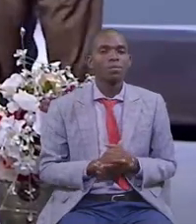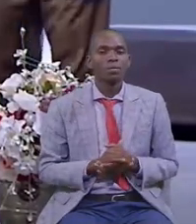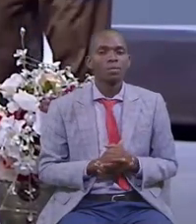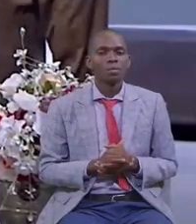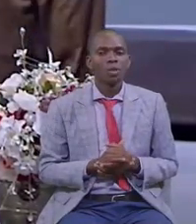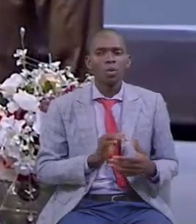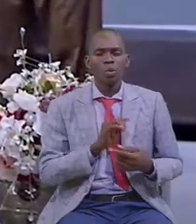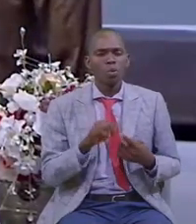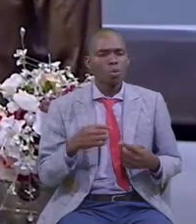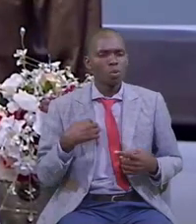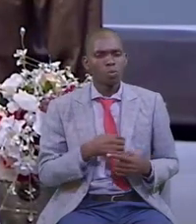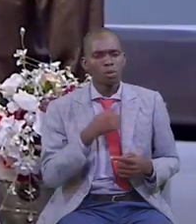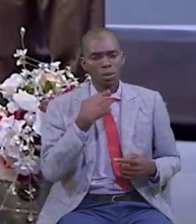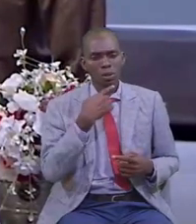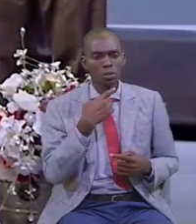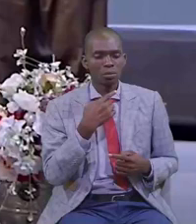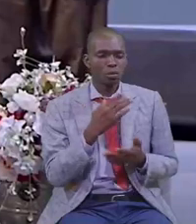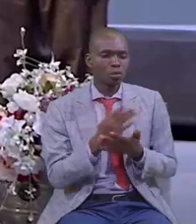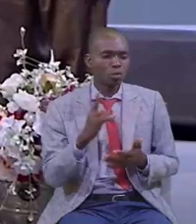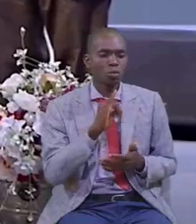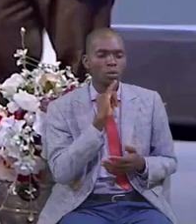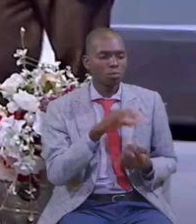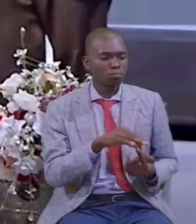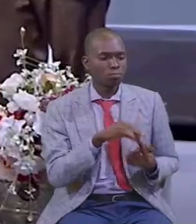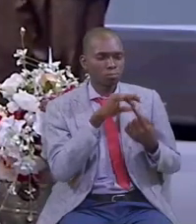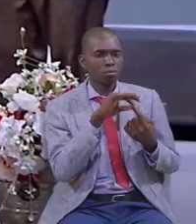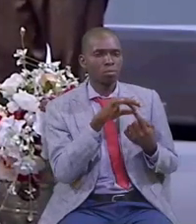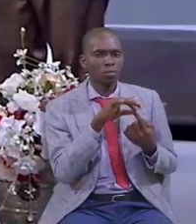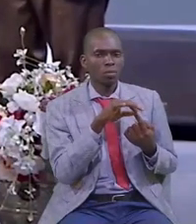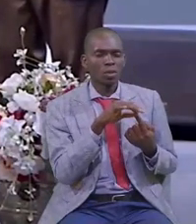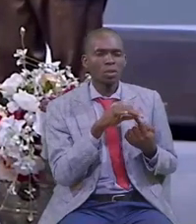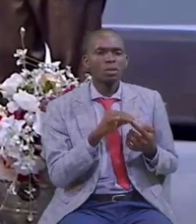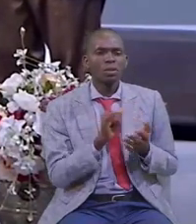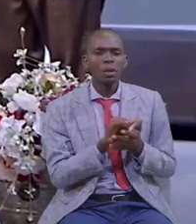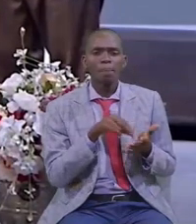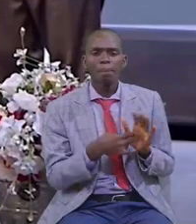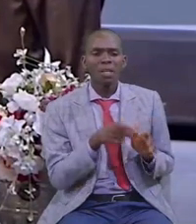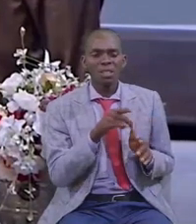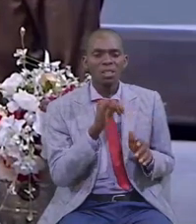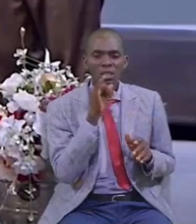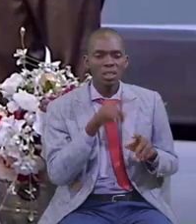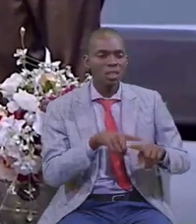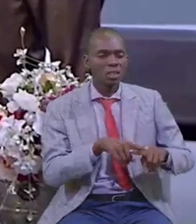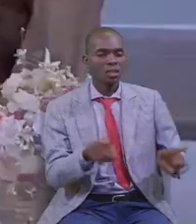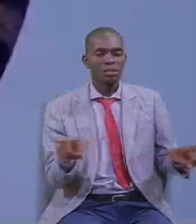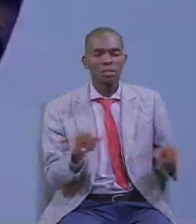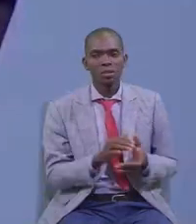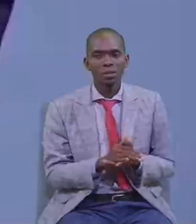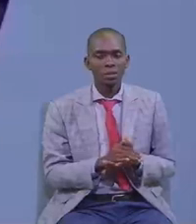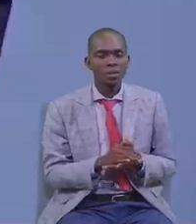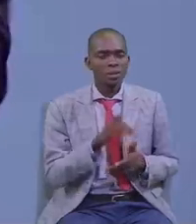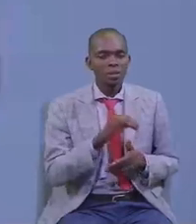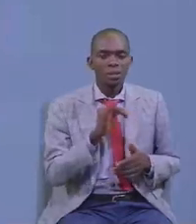Quand nous avons quelqu'un particulier, il est différent. Il est distinct.